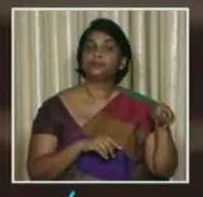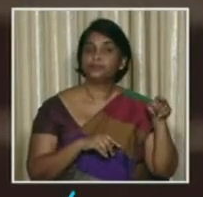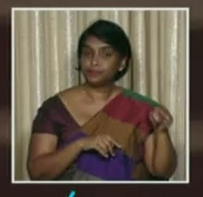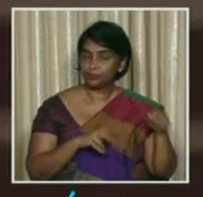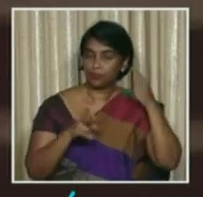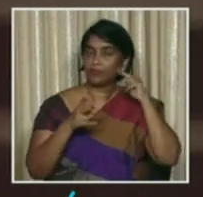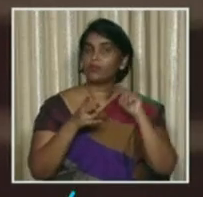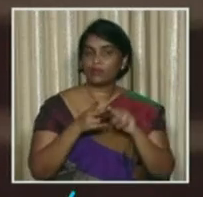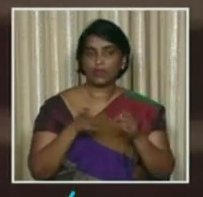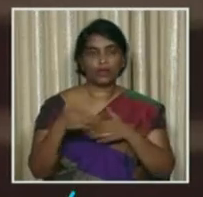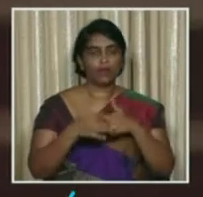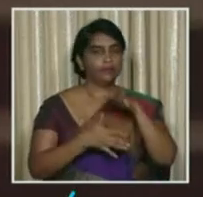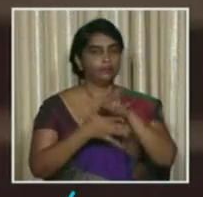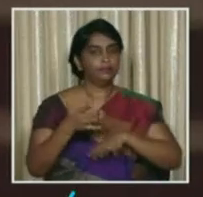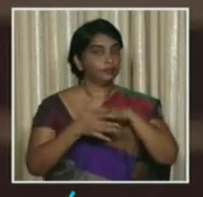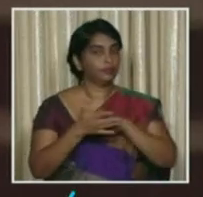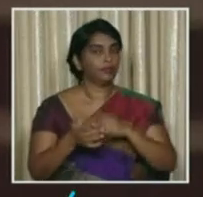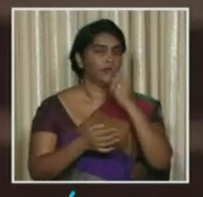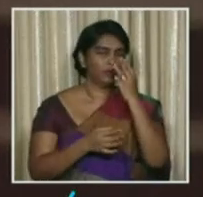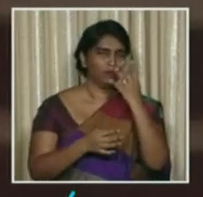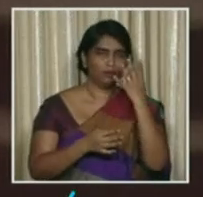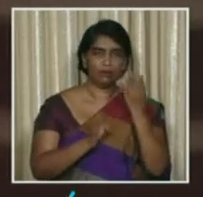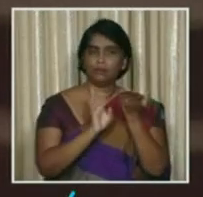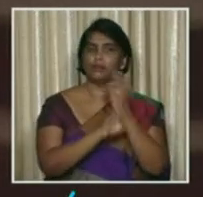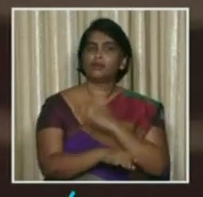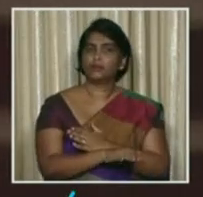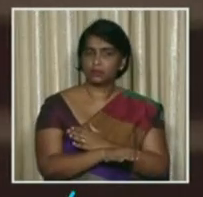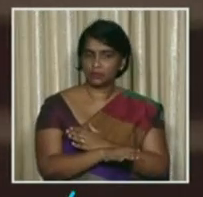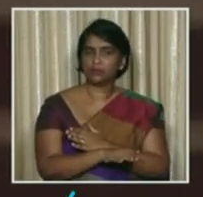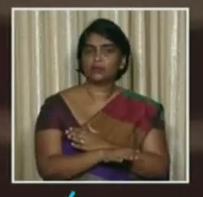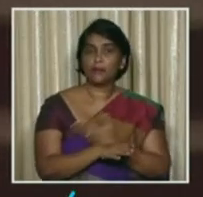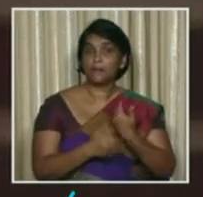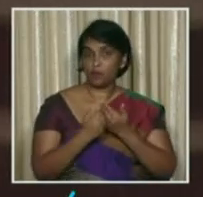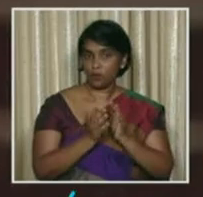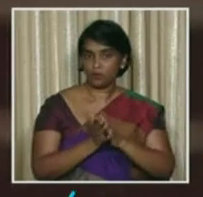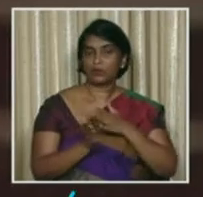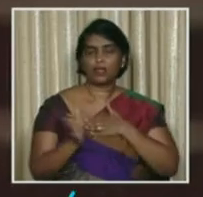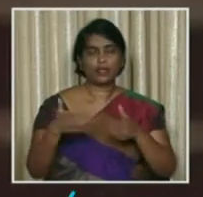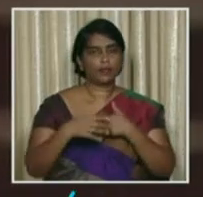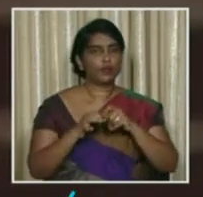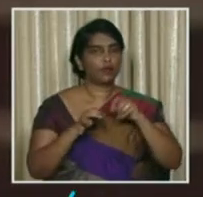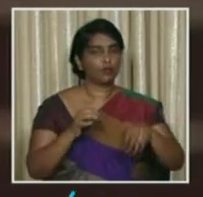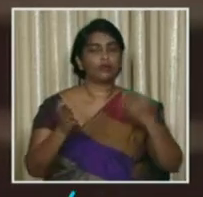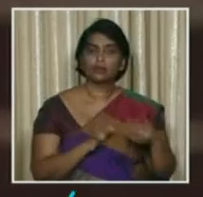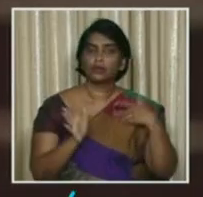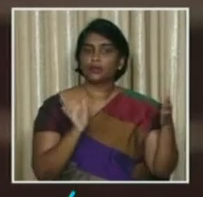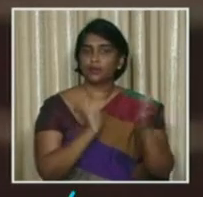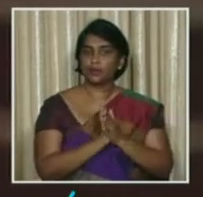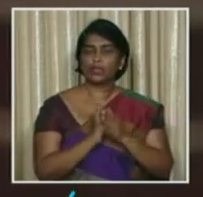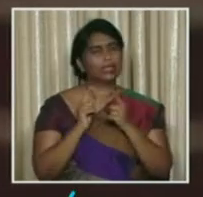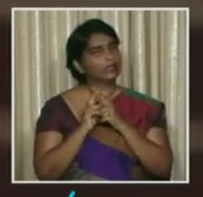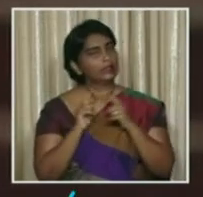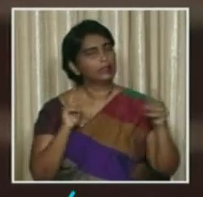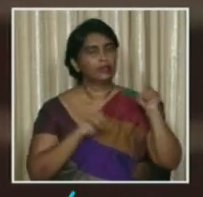මේ පිළිබඳව අපි කැබිනට් පත්‍රිකා 3ක් හෝ 4ක් පහුගිය කාල සීමාව තුළ මා විසින් කැබිනට් මණ්ඩලයට ඉදිරිපත් කරලා තියෙනවා. දීර්ඝ